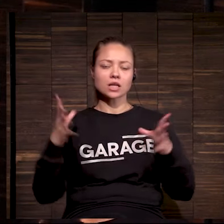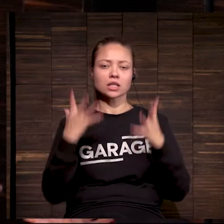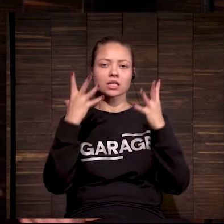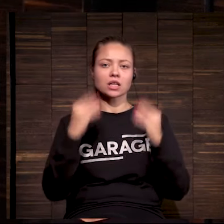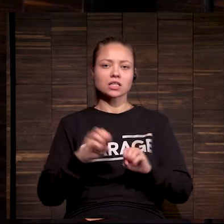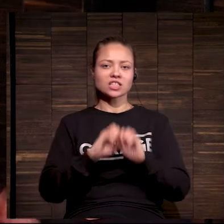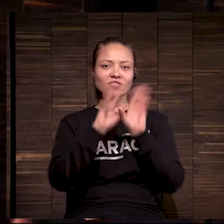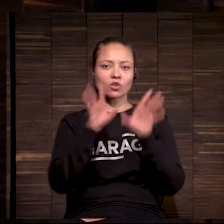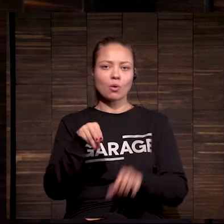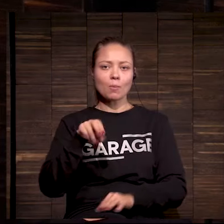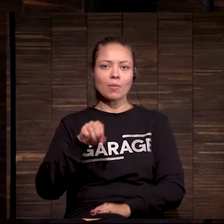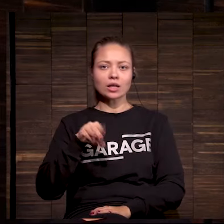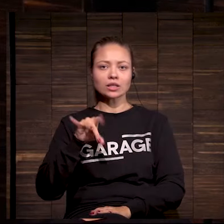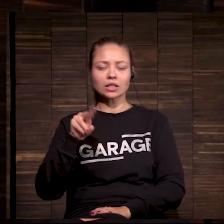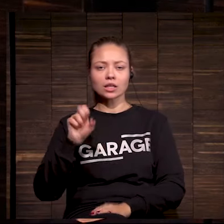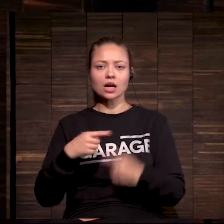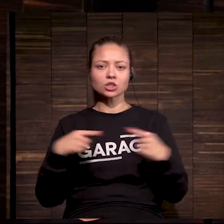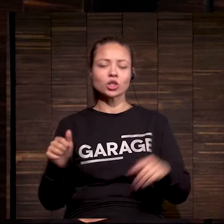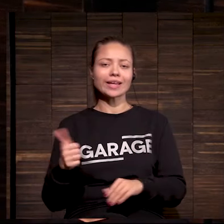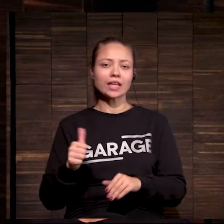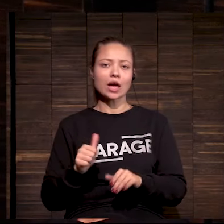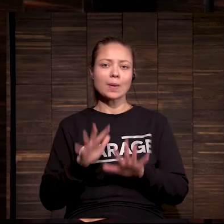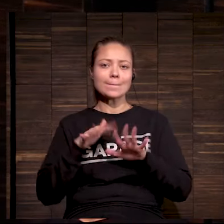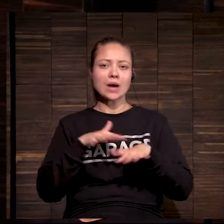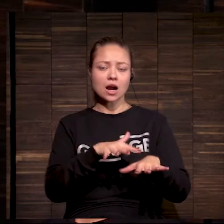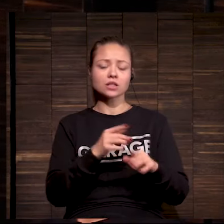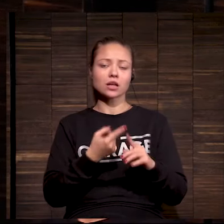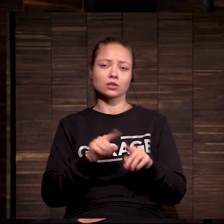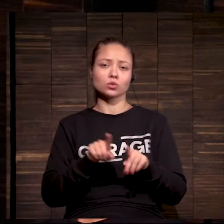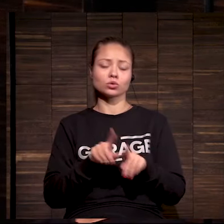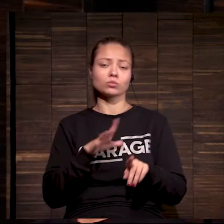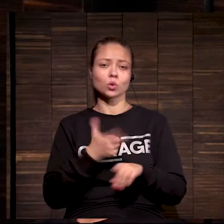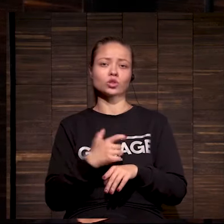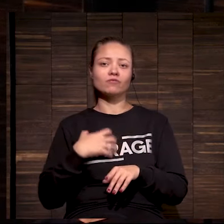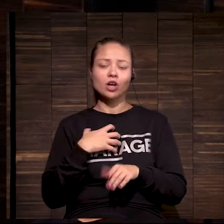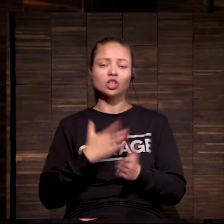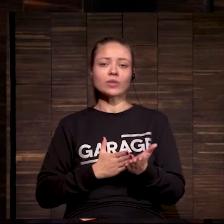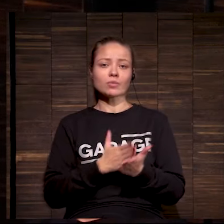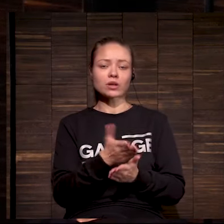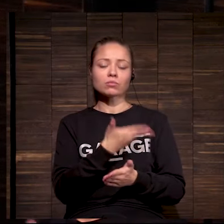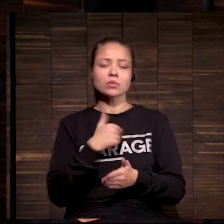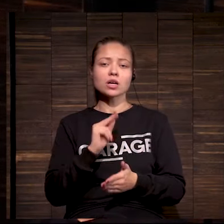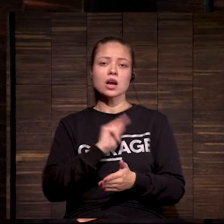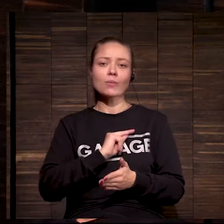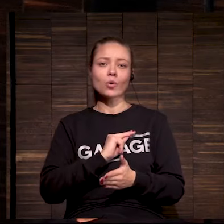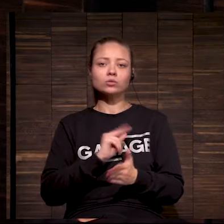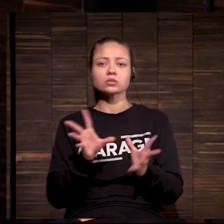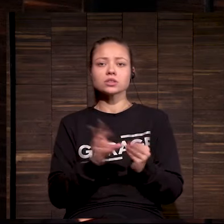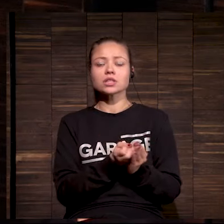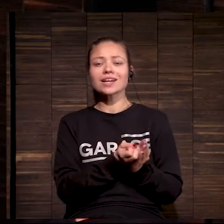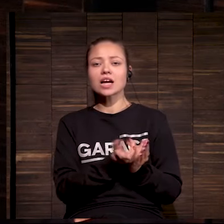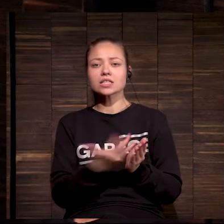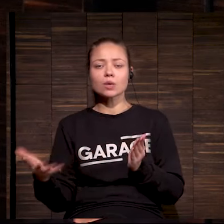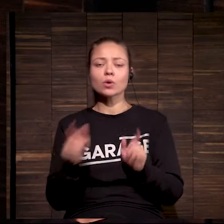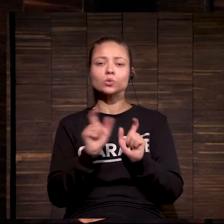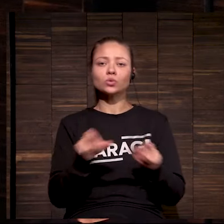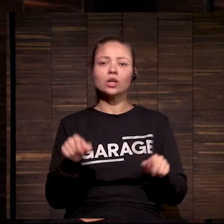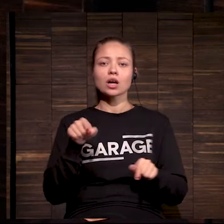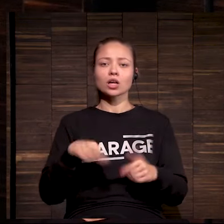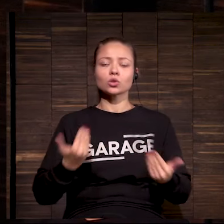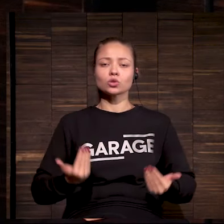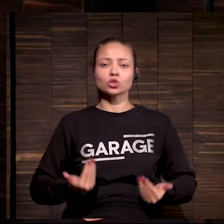мы проводили гей-парады для нас то тоже был очень важным направлением мы работаем много с разнообразием людей которые